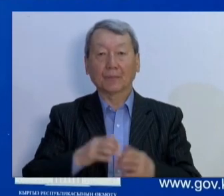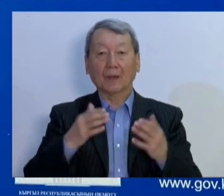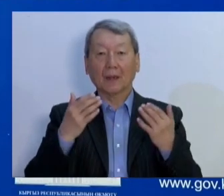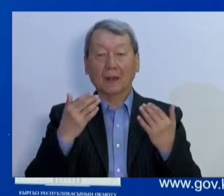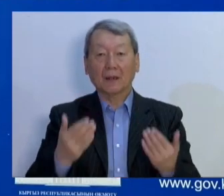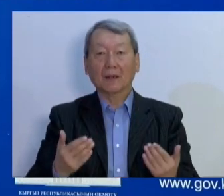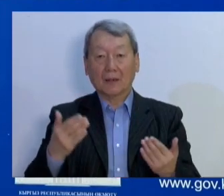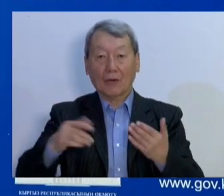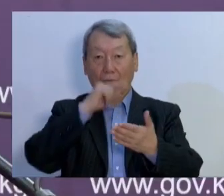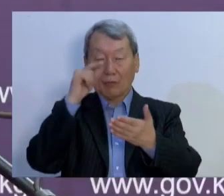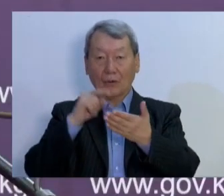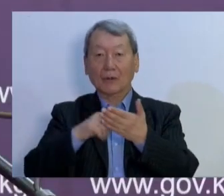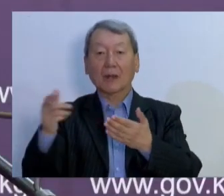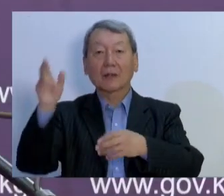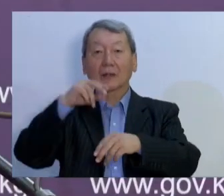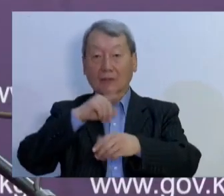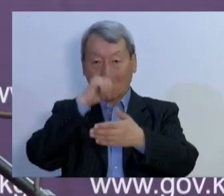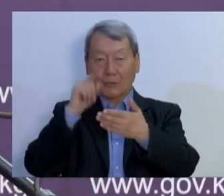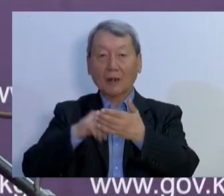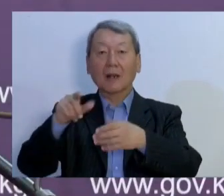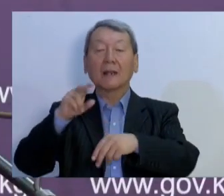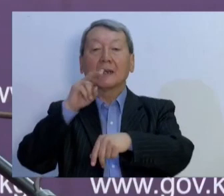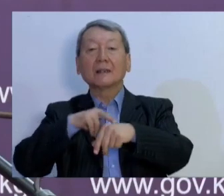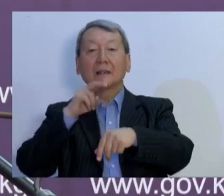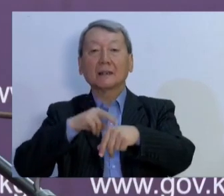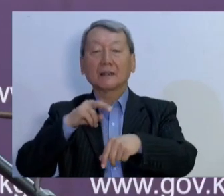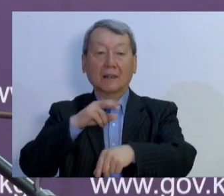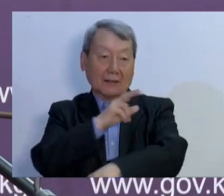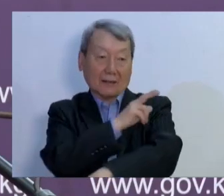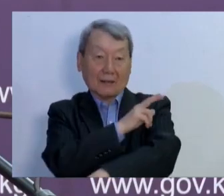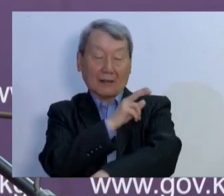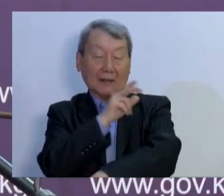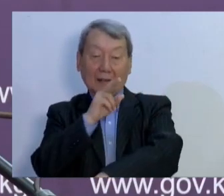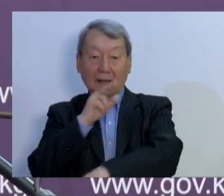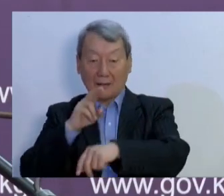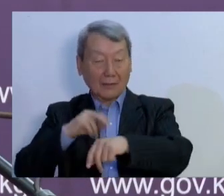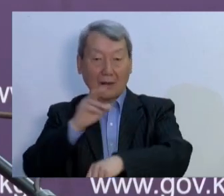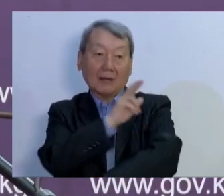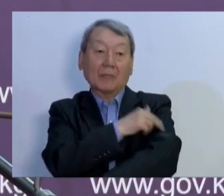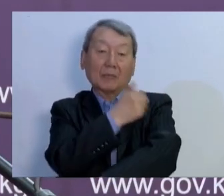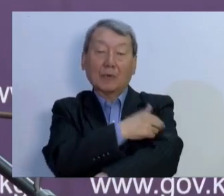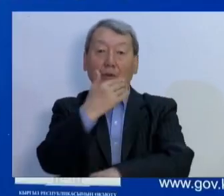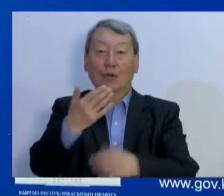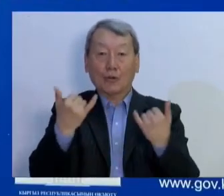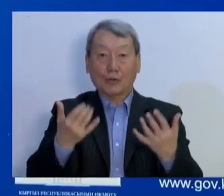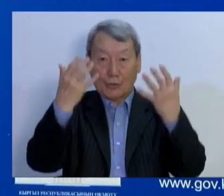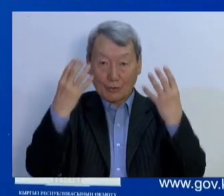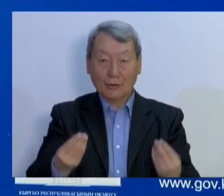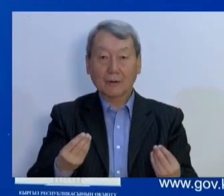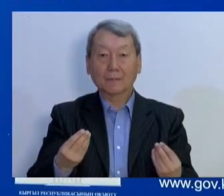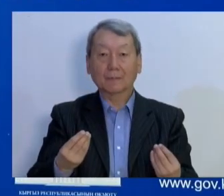Бир тактоочу суроо, ошол медициналык кызматкерлердин арасынан канчасы дарыгер, ошол жөнүндө айтып бербесизби? Бүгүнкү күнү